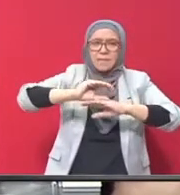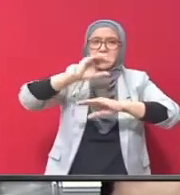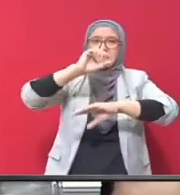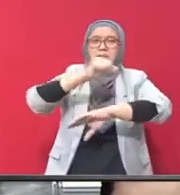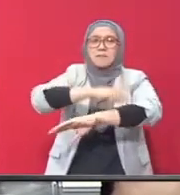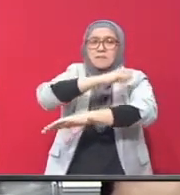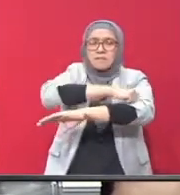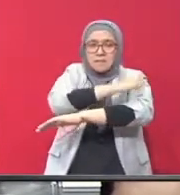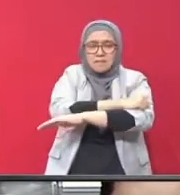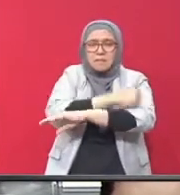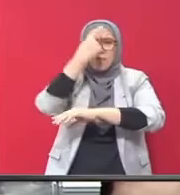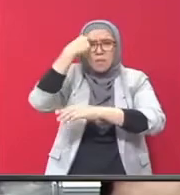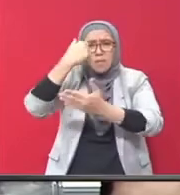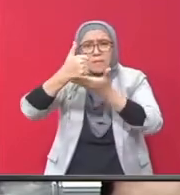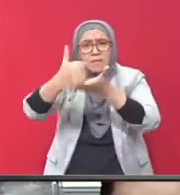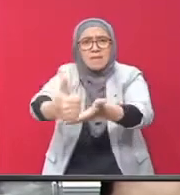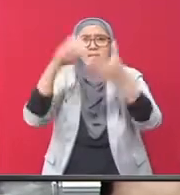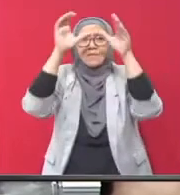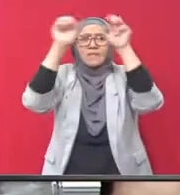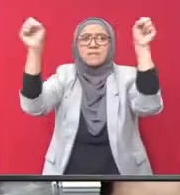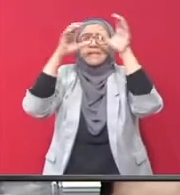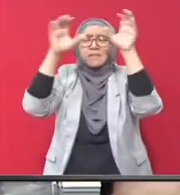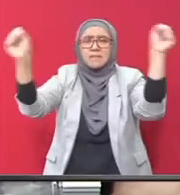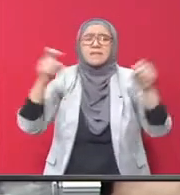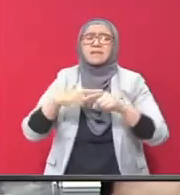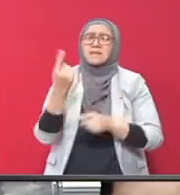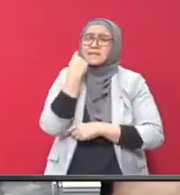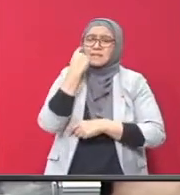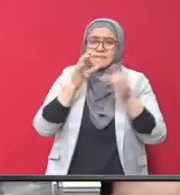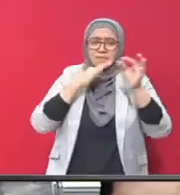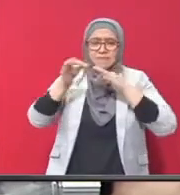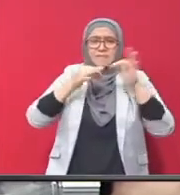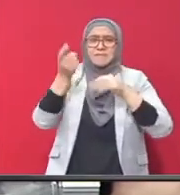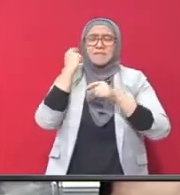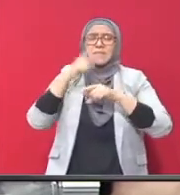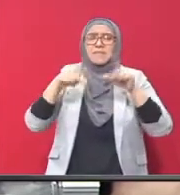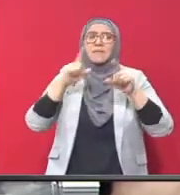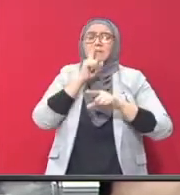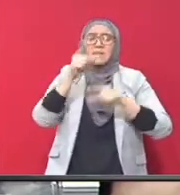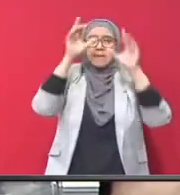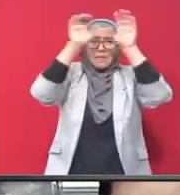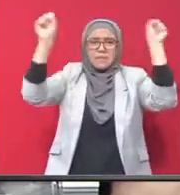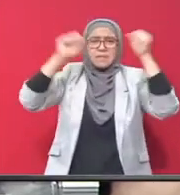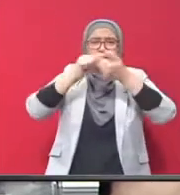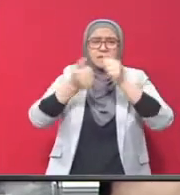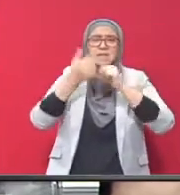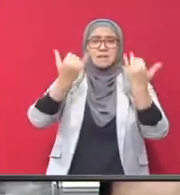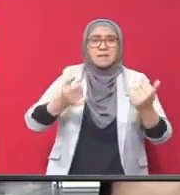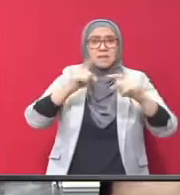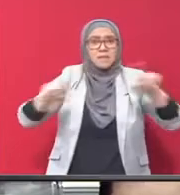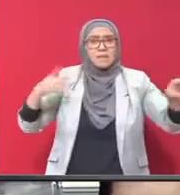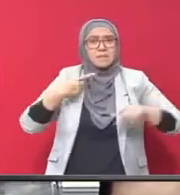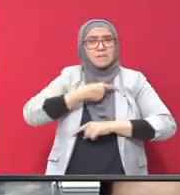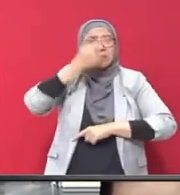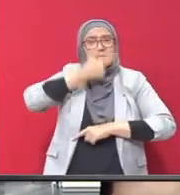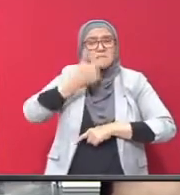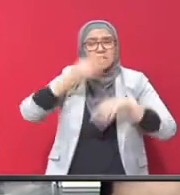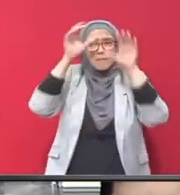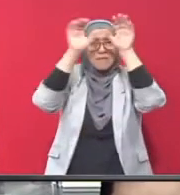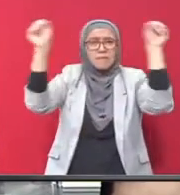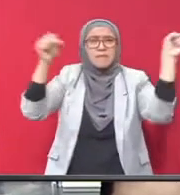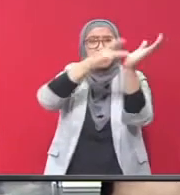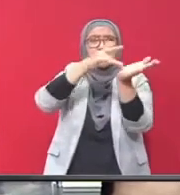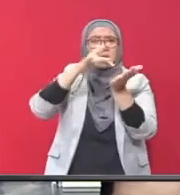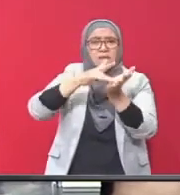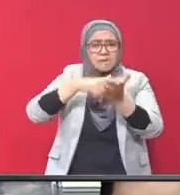Tadi majikan tentu ada masalah tetapi kita tak mau dalam PD bikovic sejumlah ini majikan mengambil kesempatan di dalam